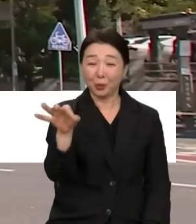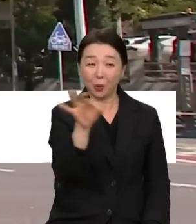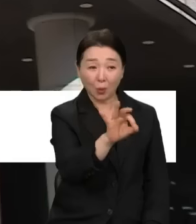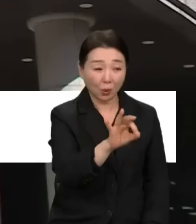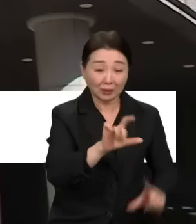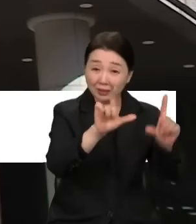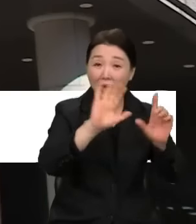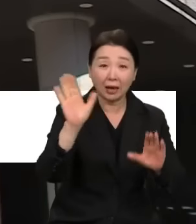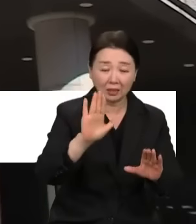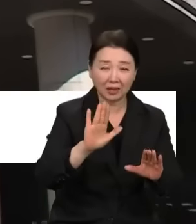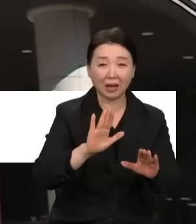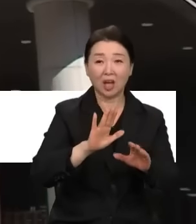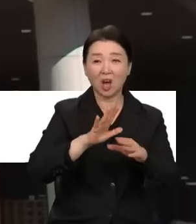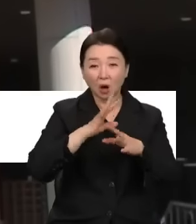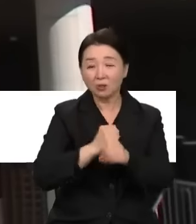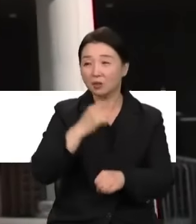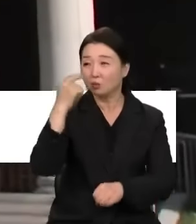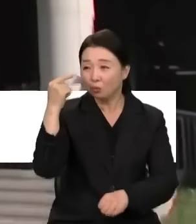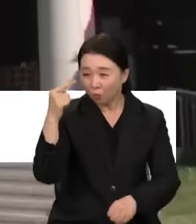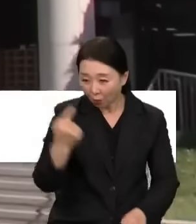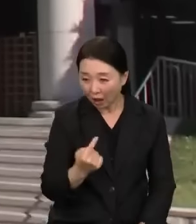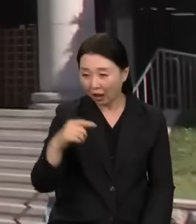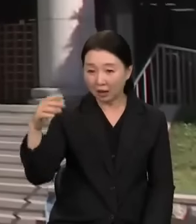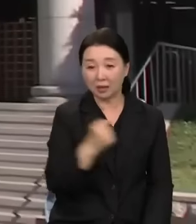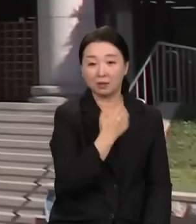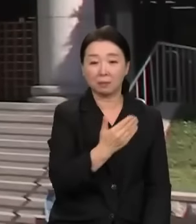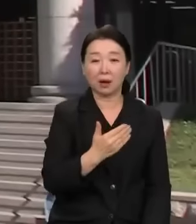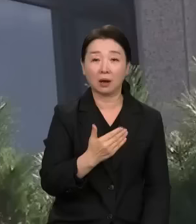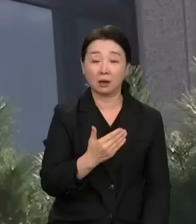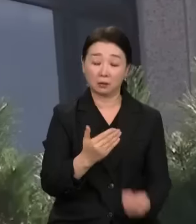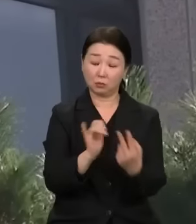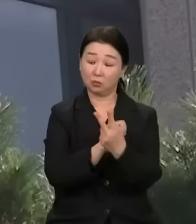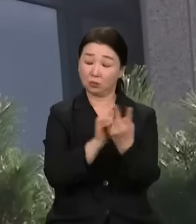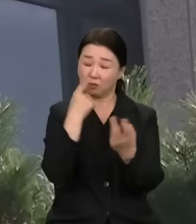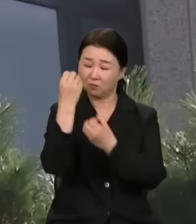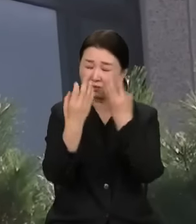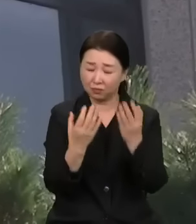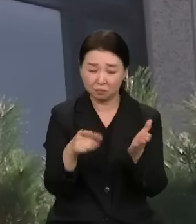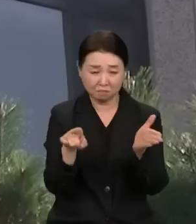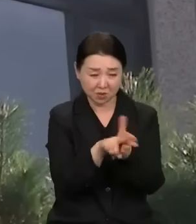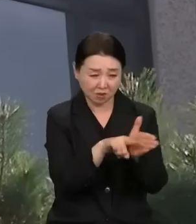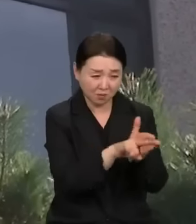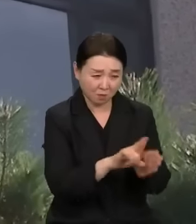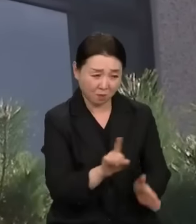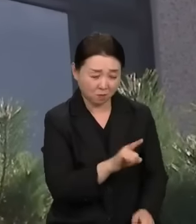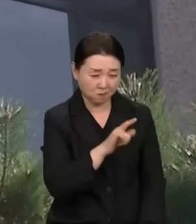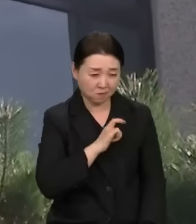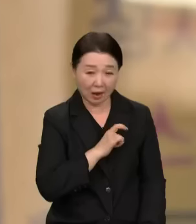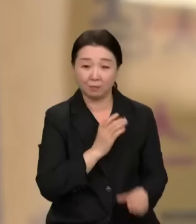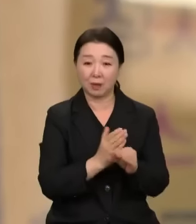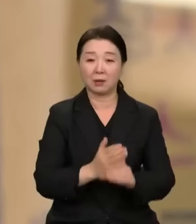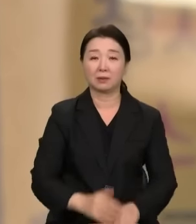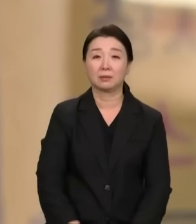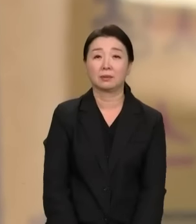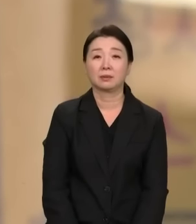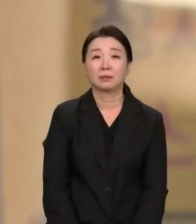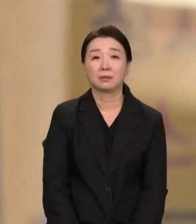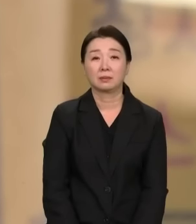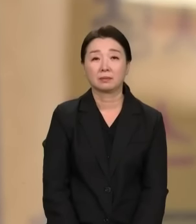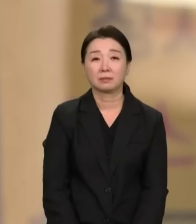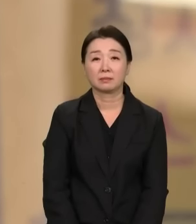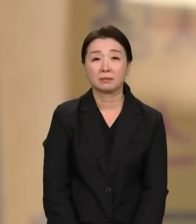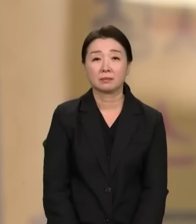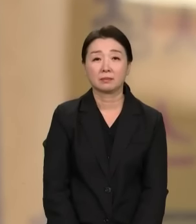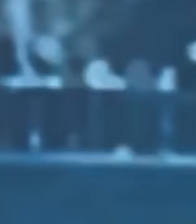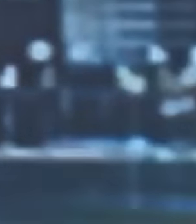아니라도 언제든지 찾아갈 수 있었던 겁니다. 검찰은 두 사람 진술 신빙성을 확인하고 있습니다. JTBC 윤정주입니다.